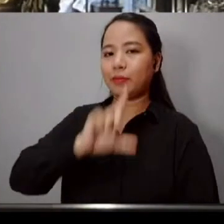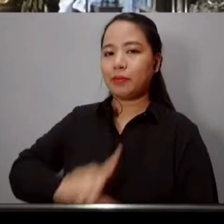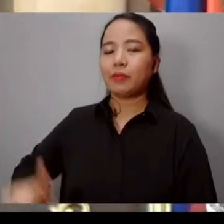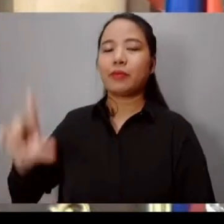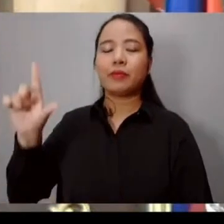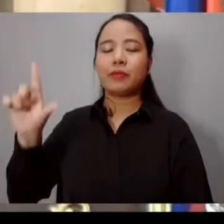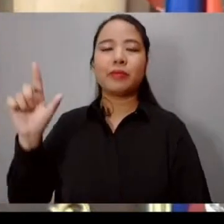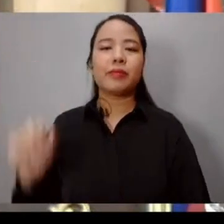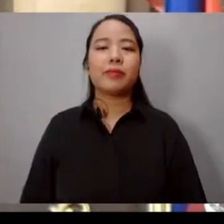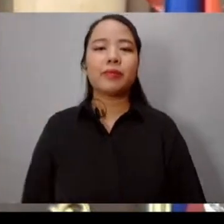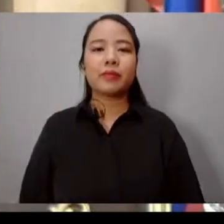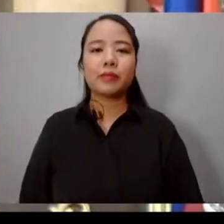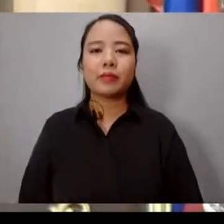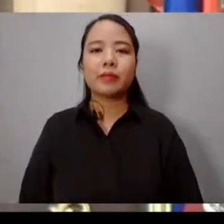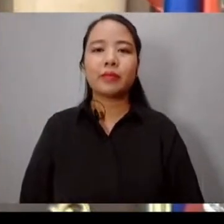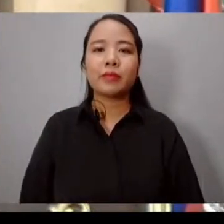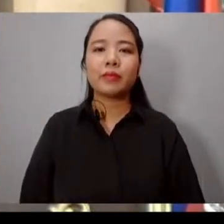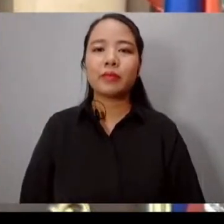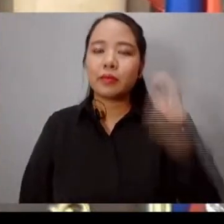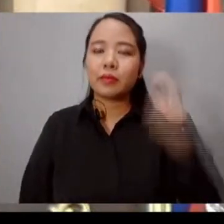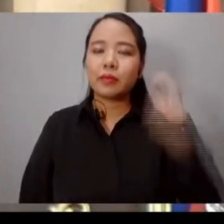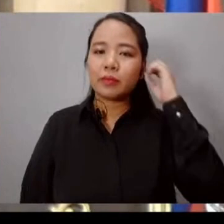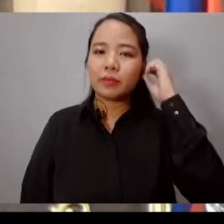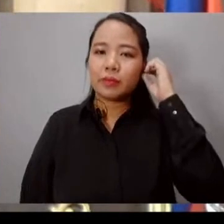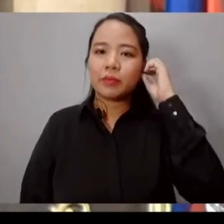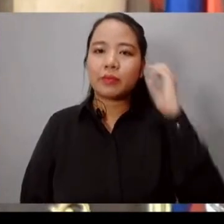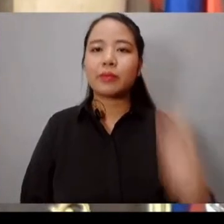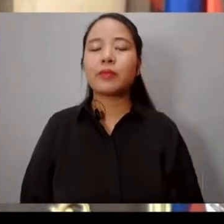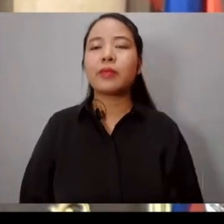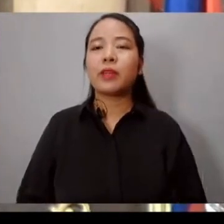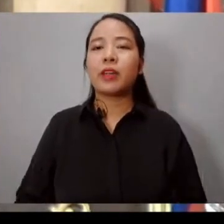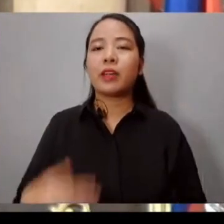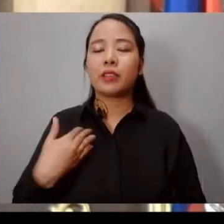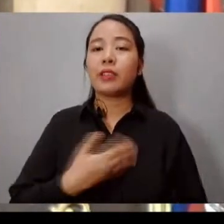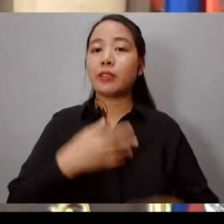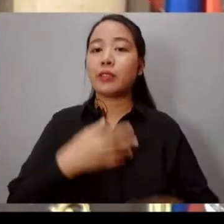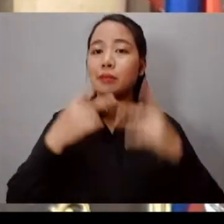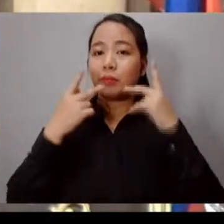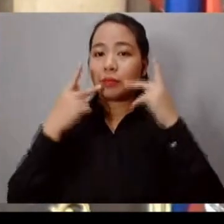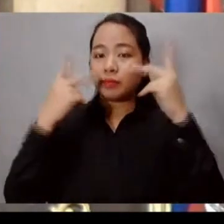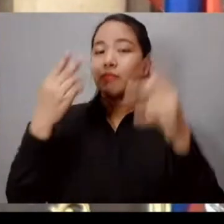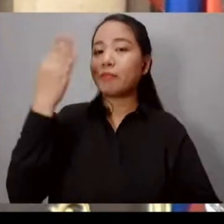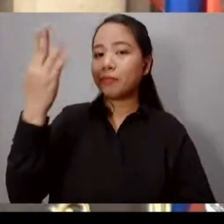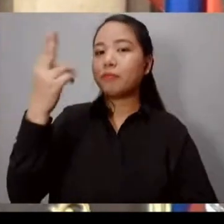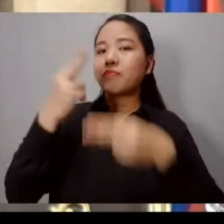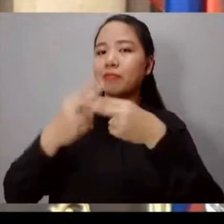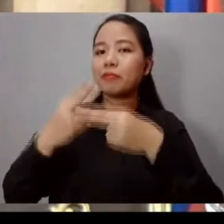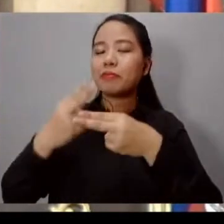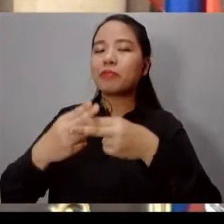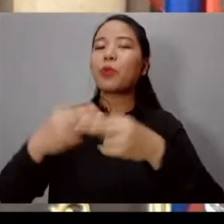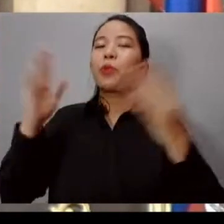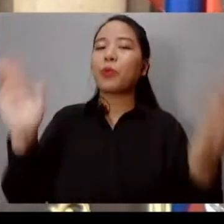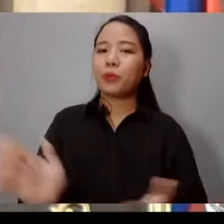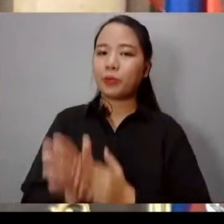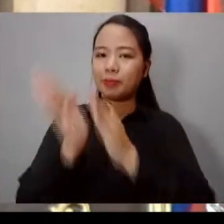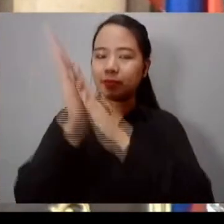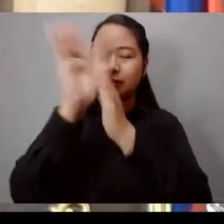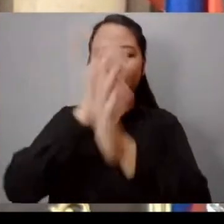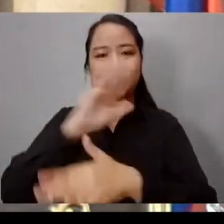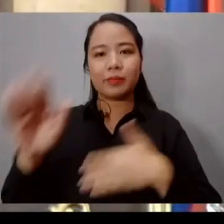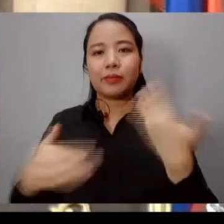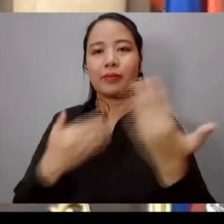Ang pagkadakila niya ay ihayag, at ang ngalan niya'y purihin ng lahat. Ang aking